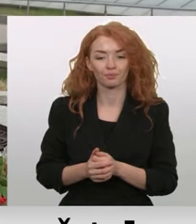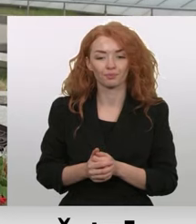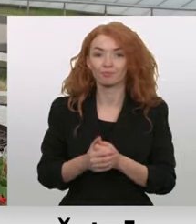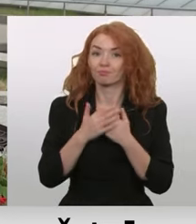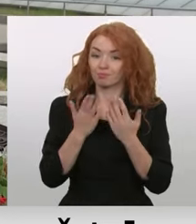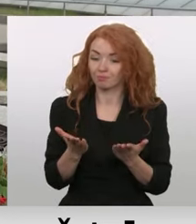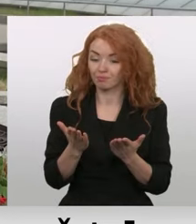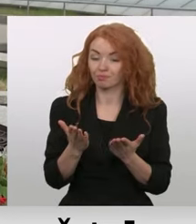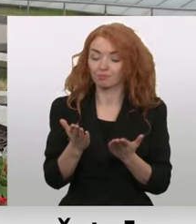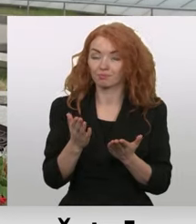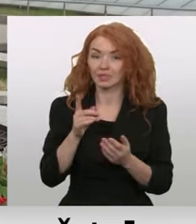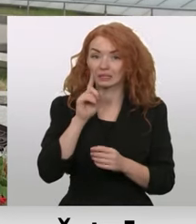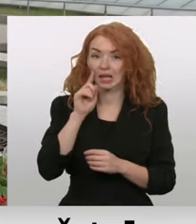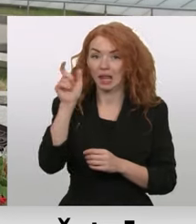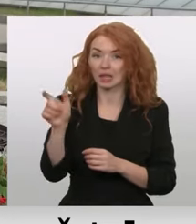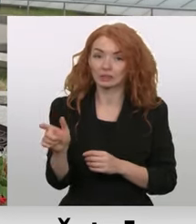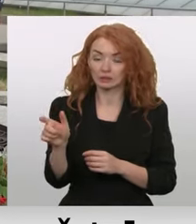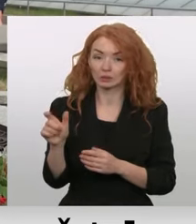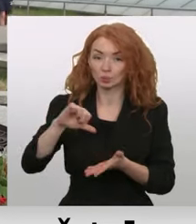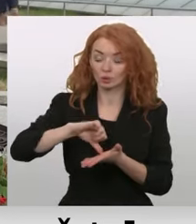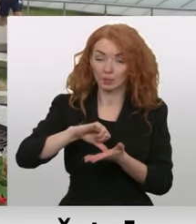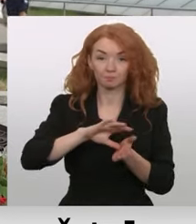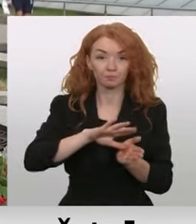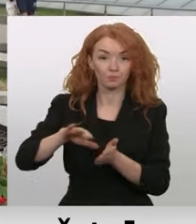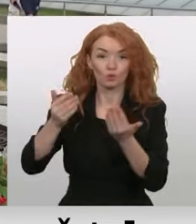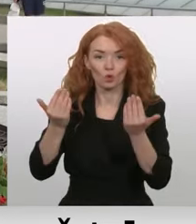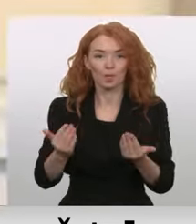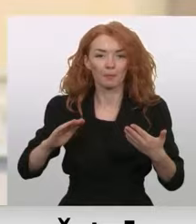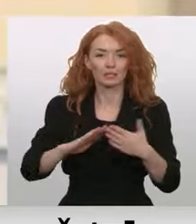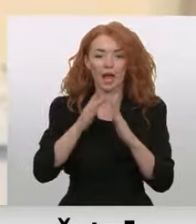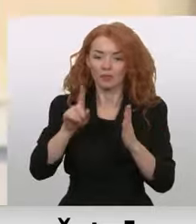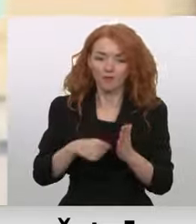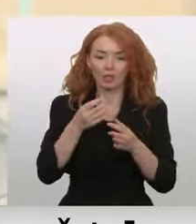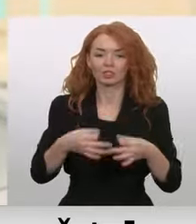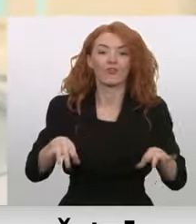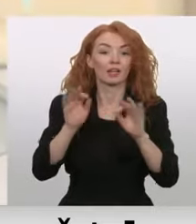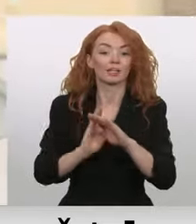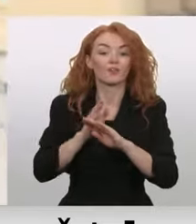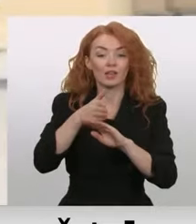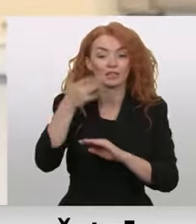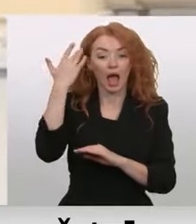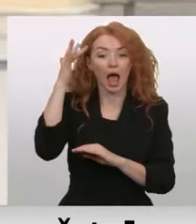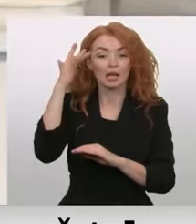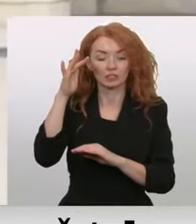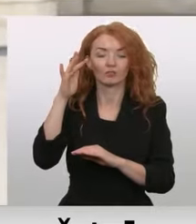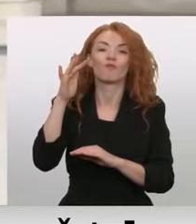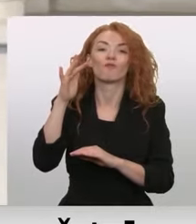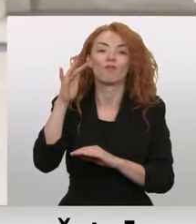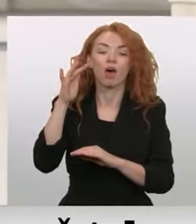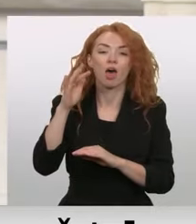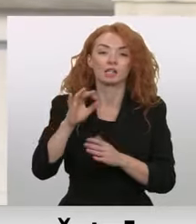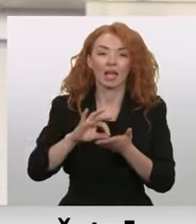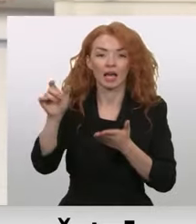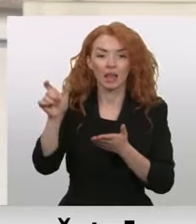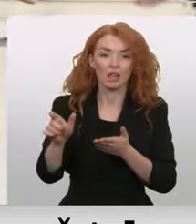Tālāk prezidents Zelenskis, bet šodien pilsētā ir vēl svarīgi viesi, proti ASV valsts sekretārs Antonijs